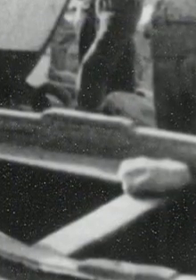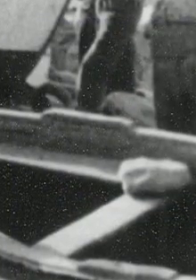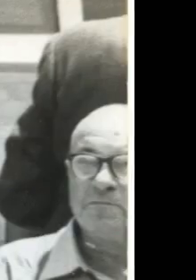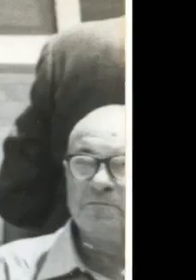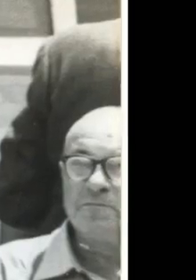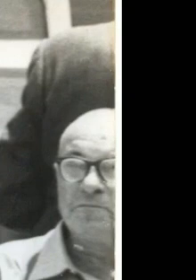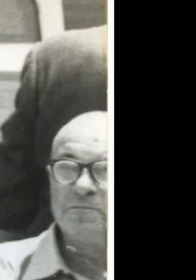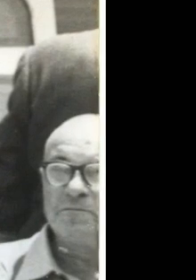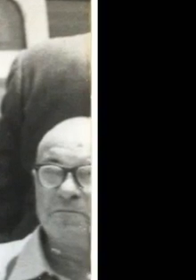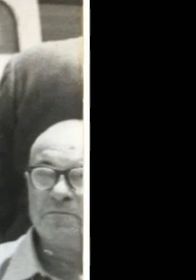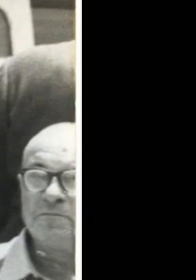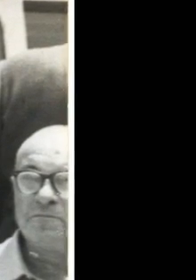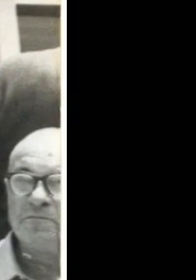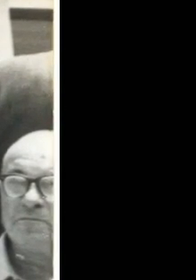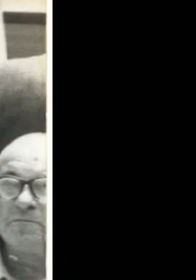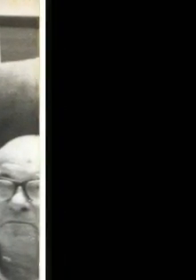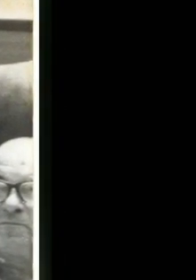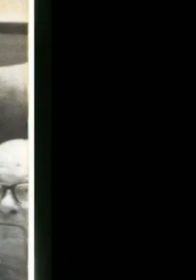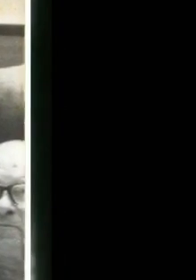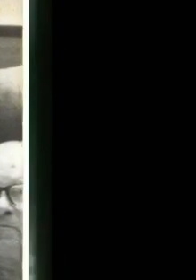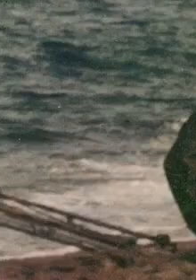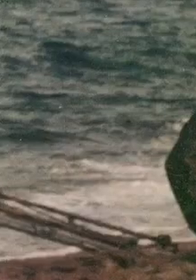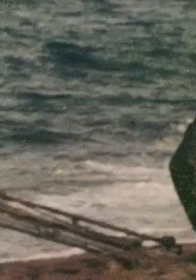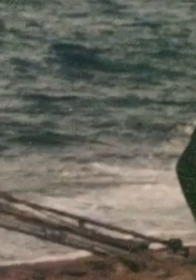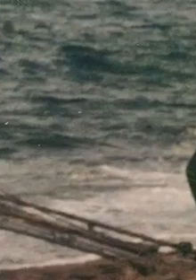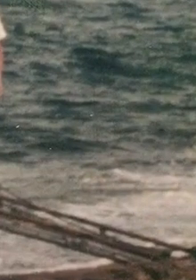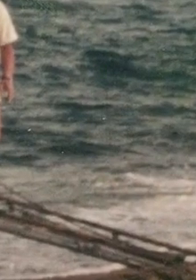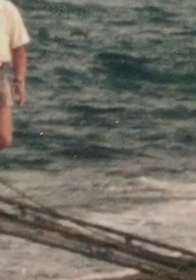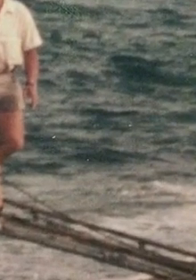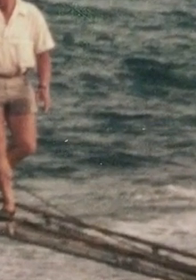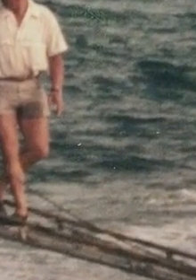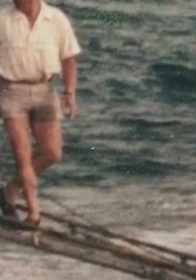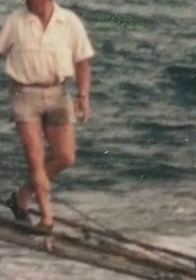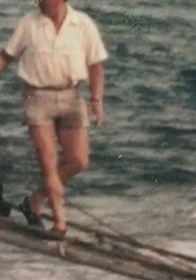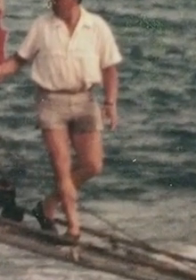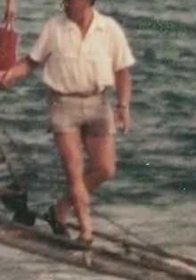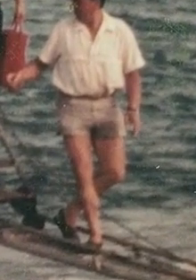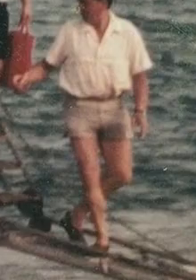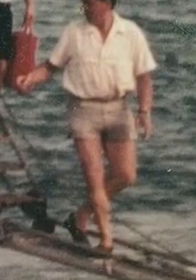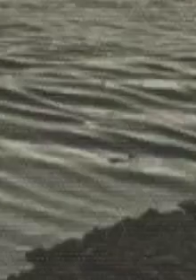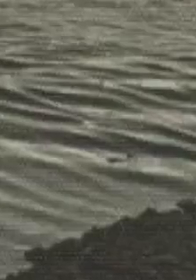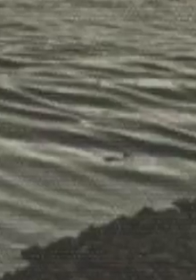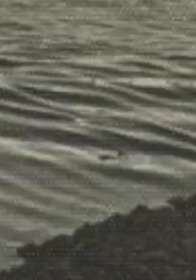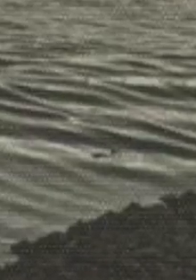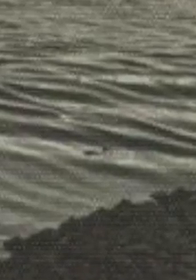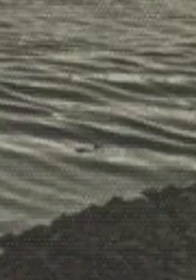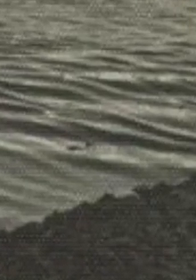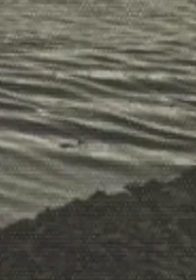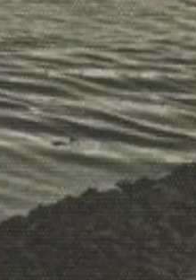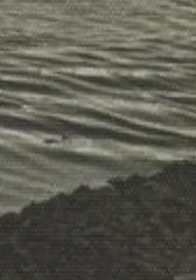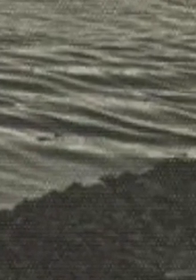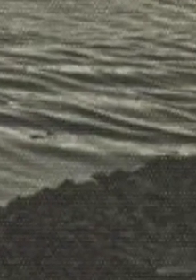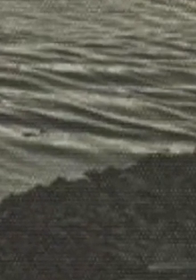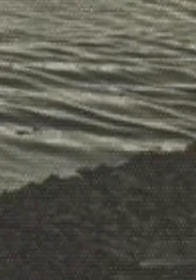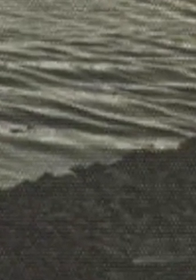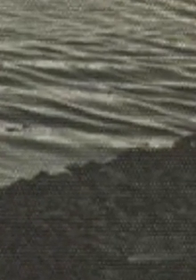El vent requinta, les onades agafen més volum. De tant en tant, el xoc del bot amb la mar desprèn un paquet d'aigua que